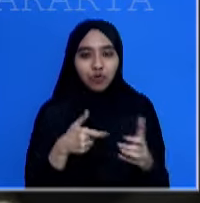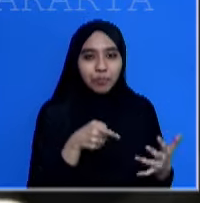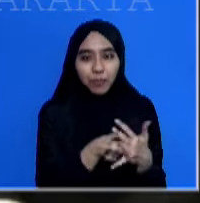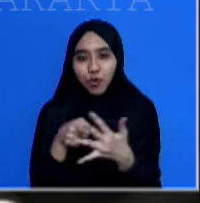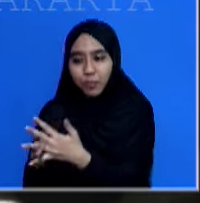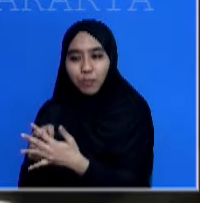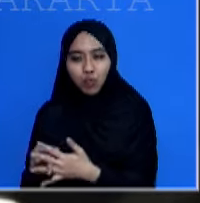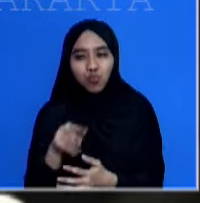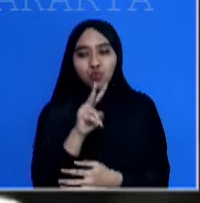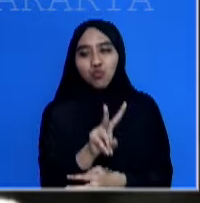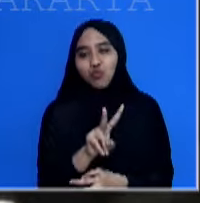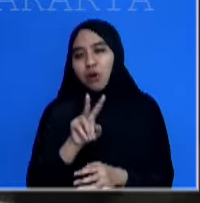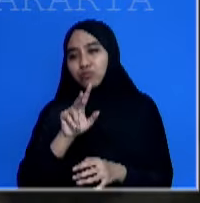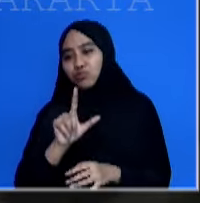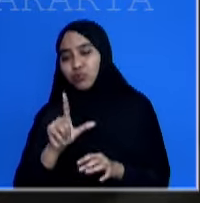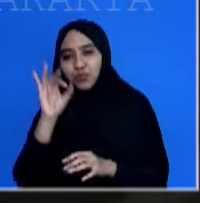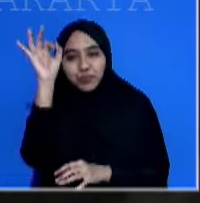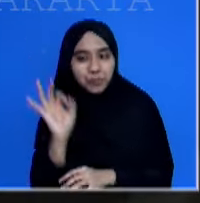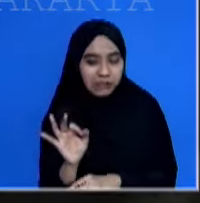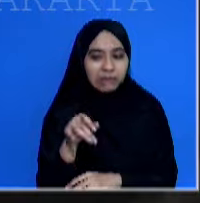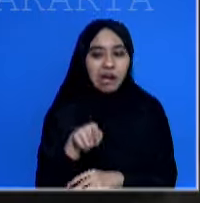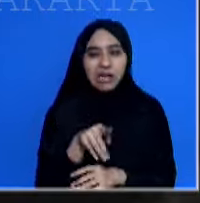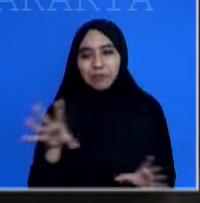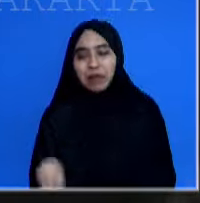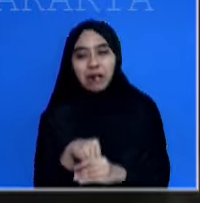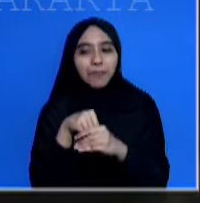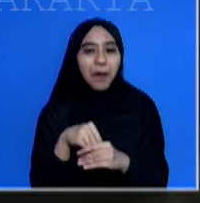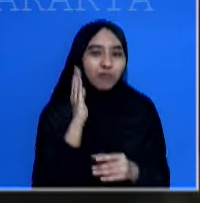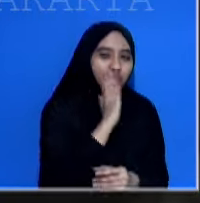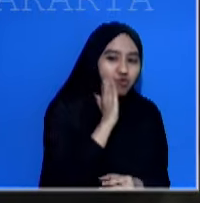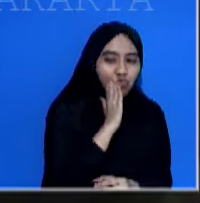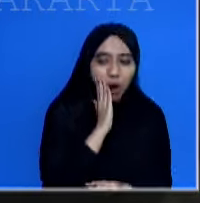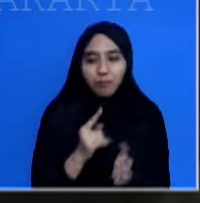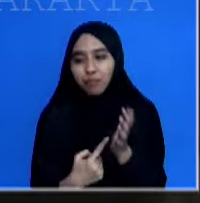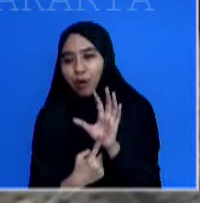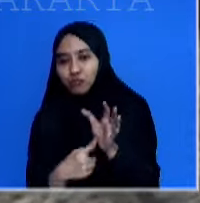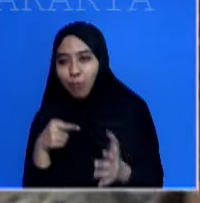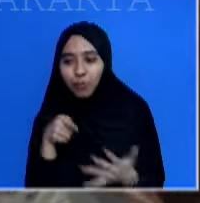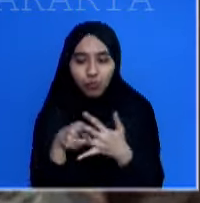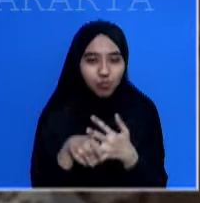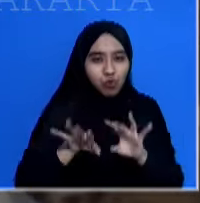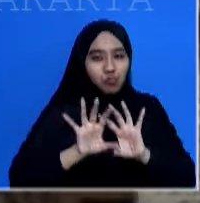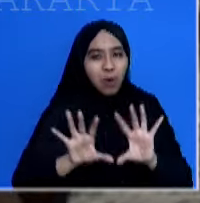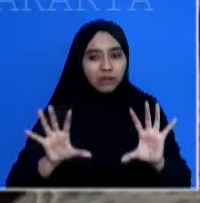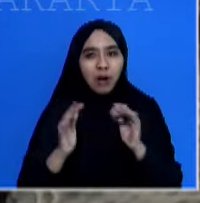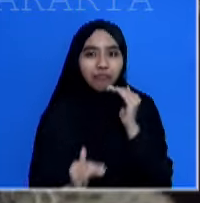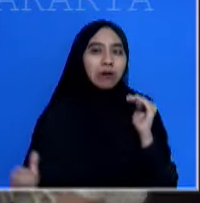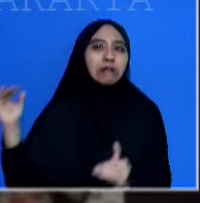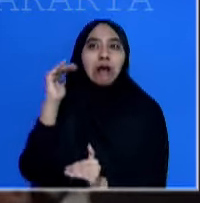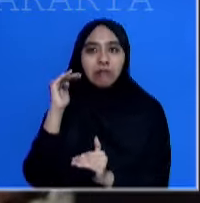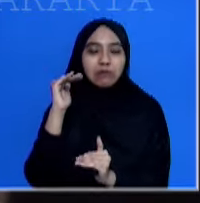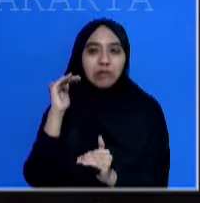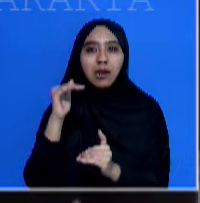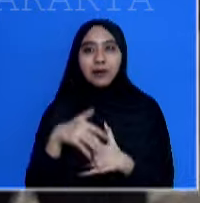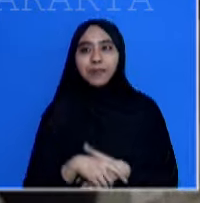hampir 27%, bahkan keterlibatan pemilih muda dan mahasiswa yang cukup signifikan. Pasrah dari